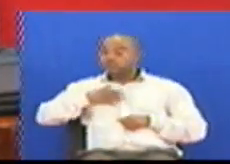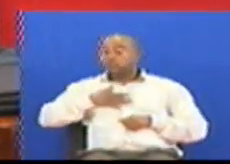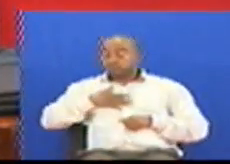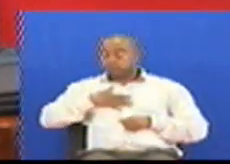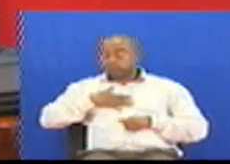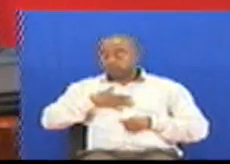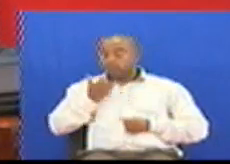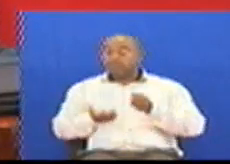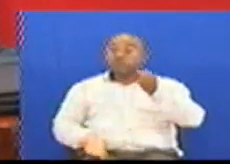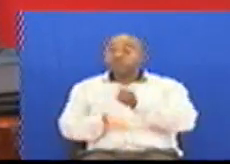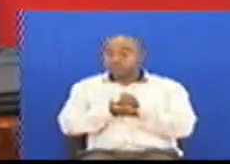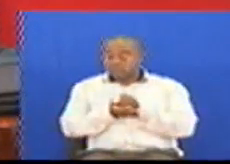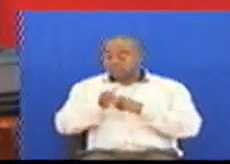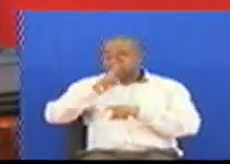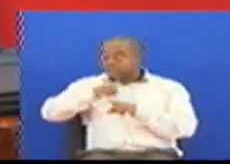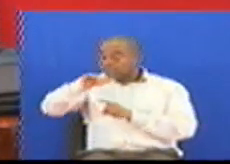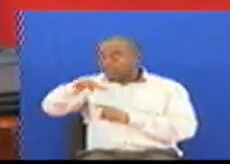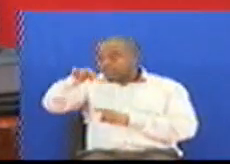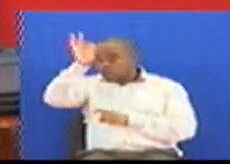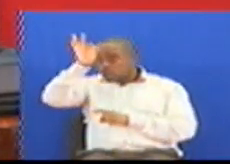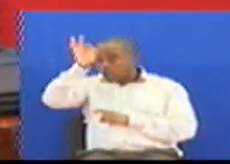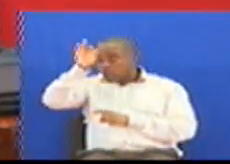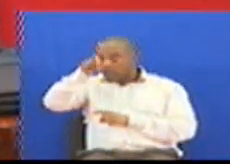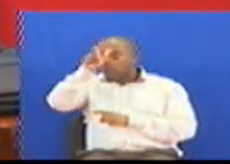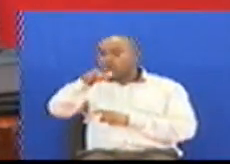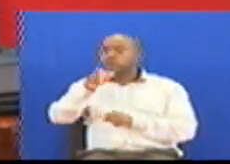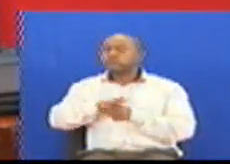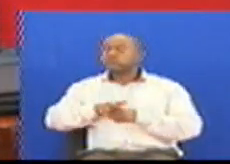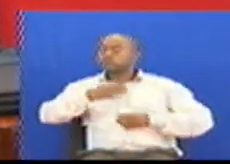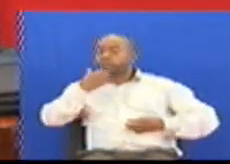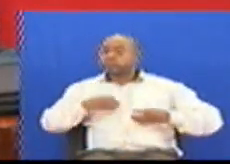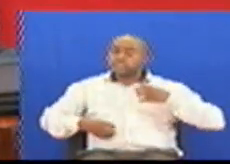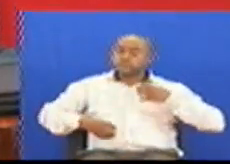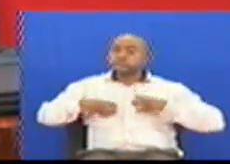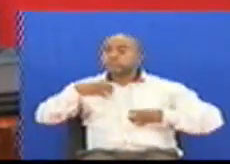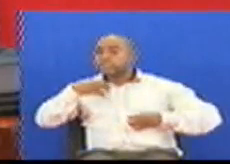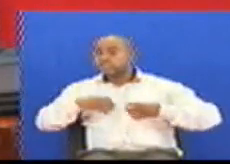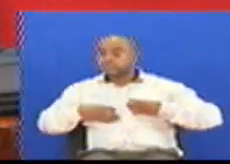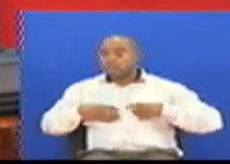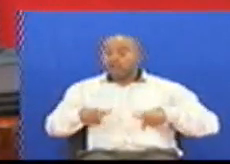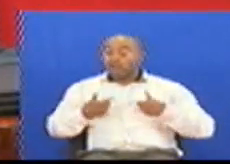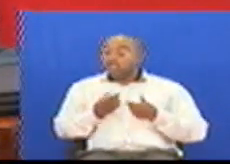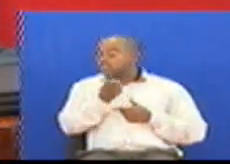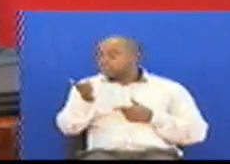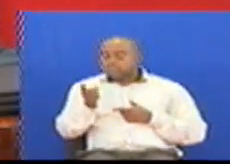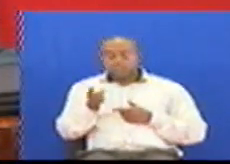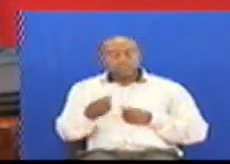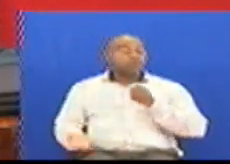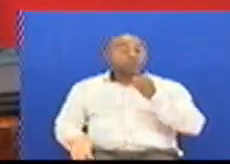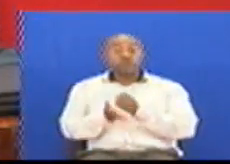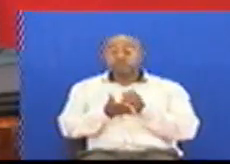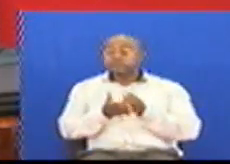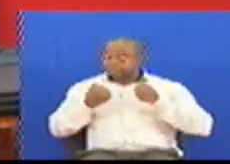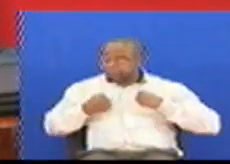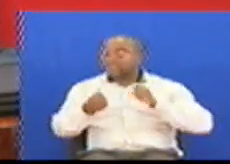naye walipompa urais, lakini amefanya mambo mengi ambayo yalionekana kwamba ni magumu, hayawezekani. Lakini ndani ya